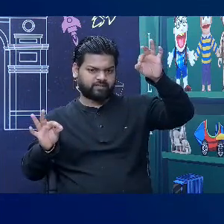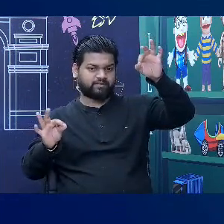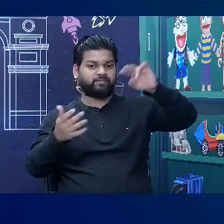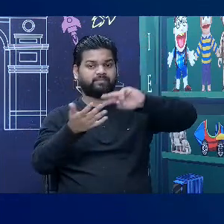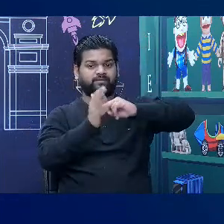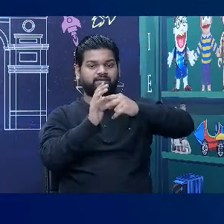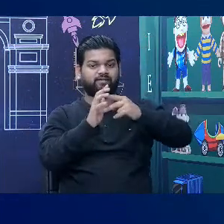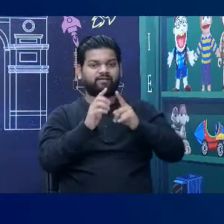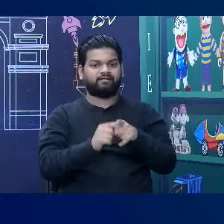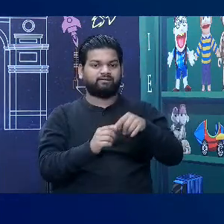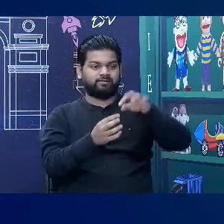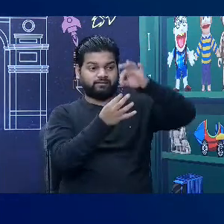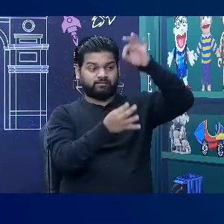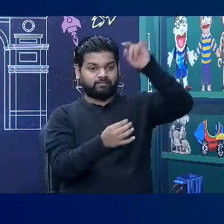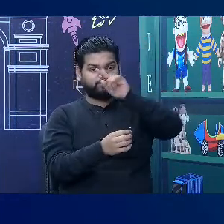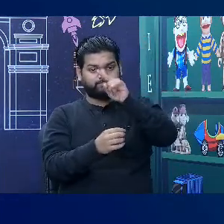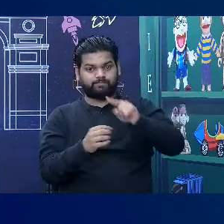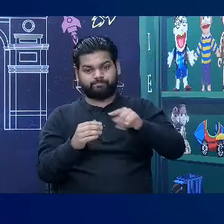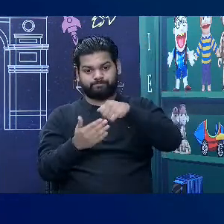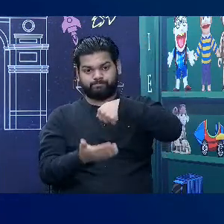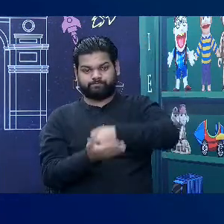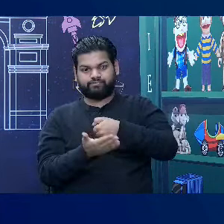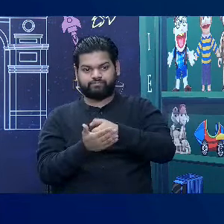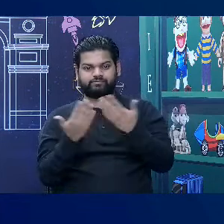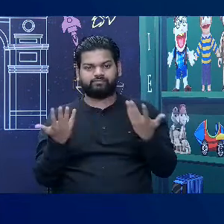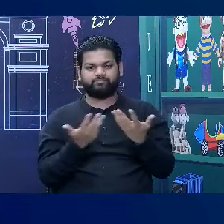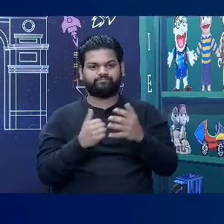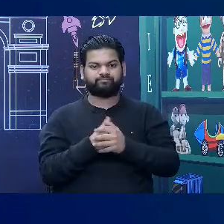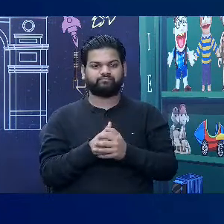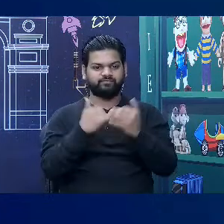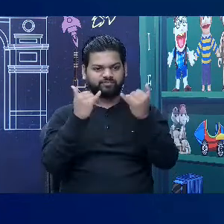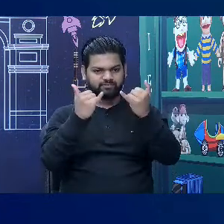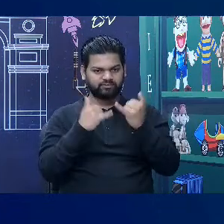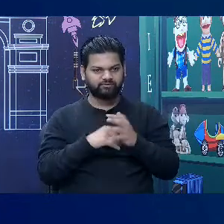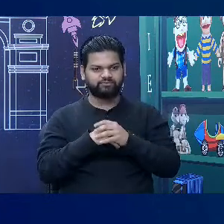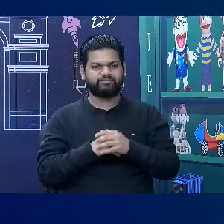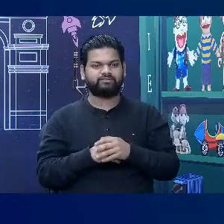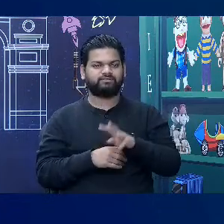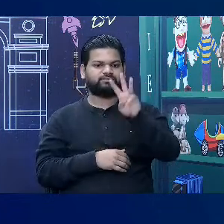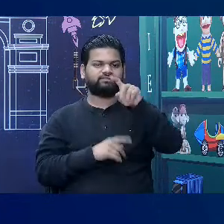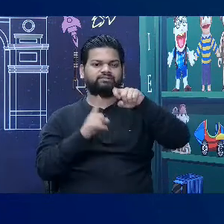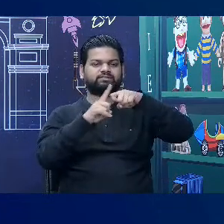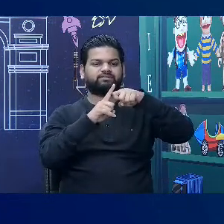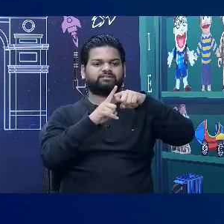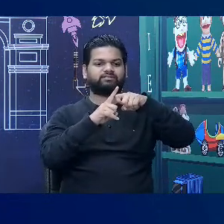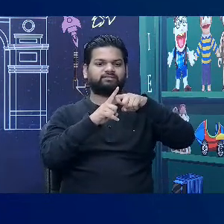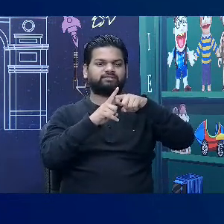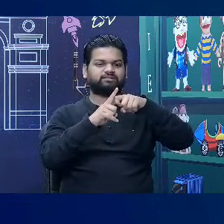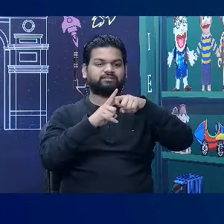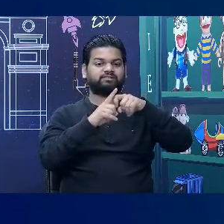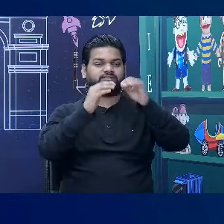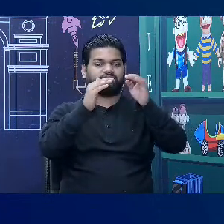BA is equal to, CB कितना था? 3K और बेस कितना था?